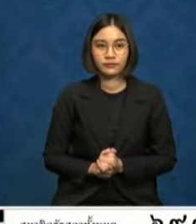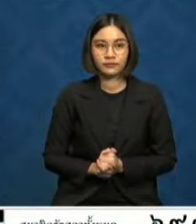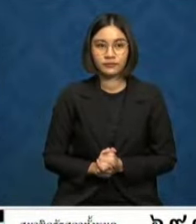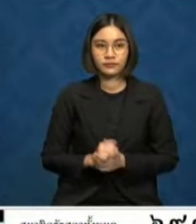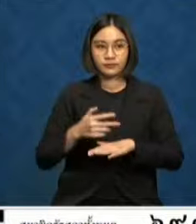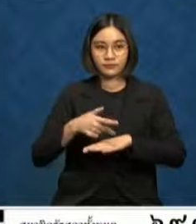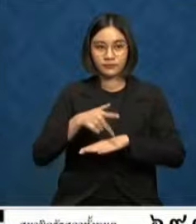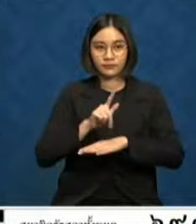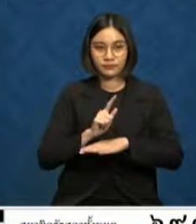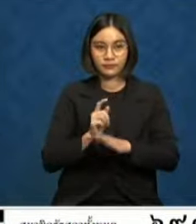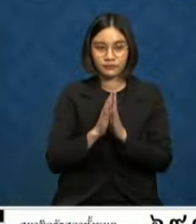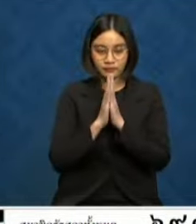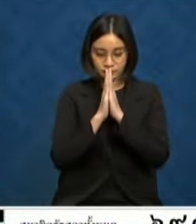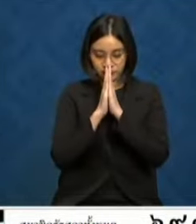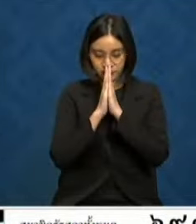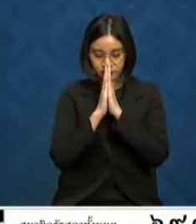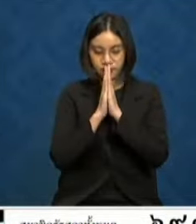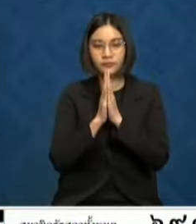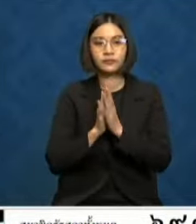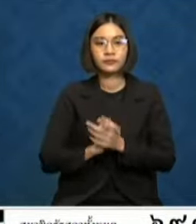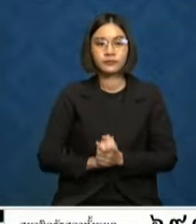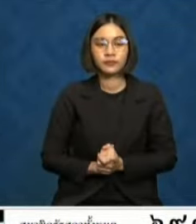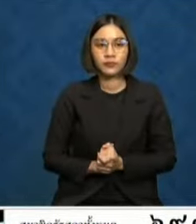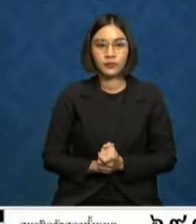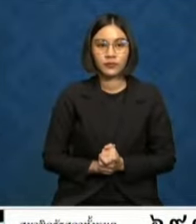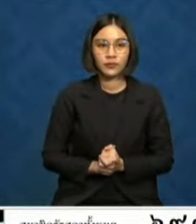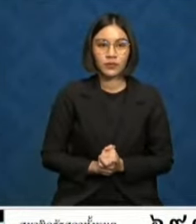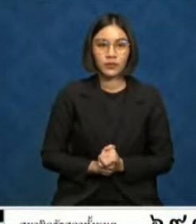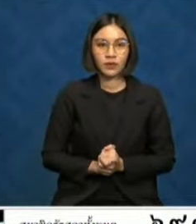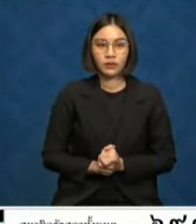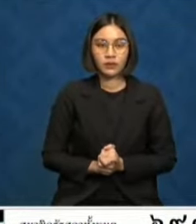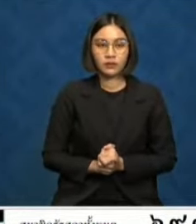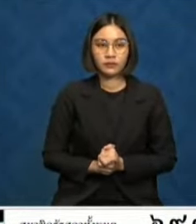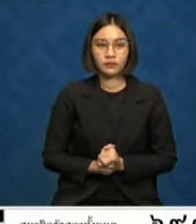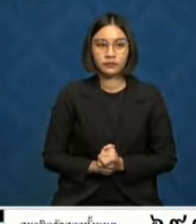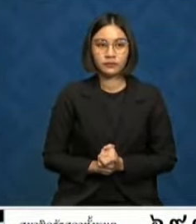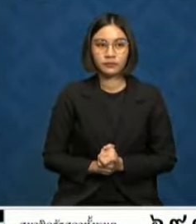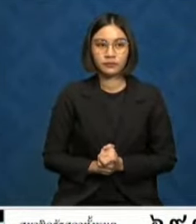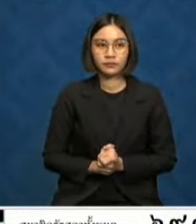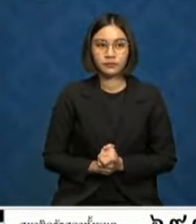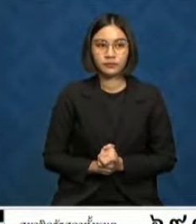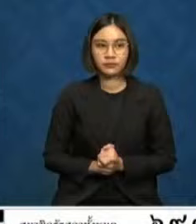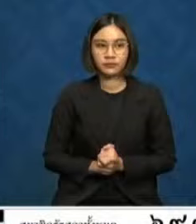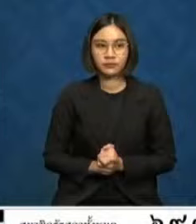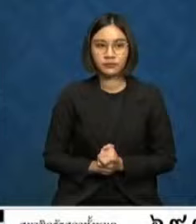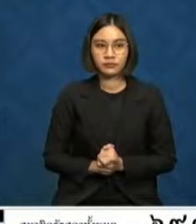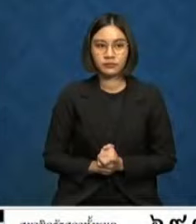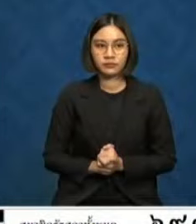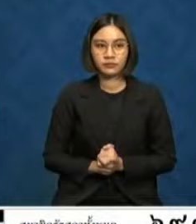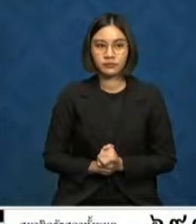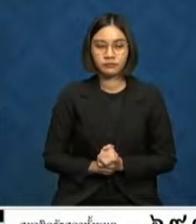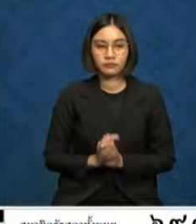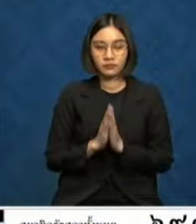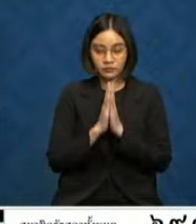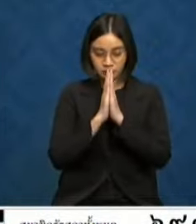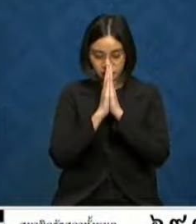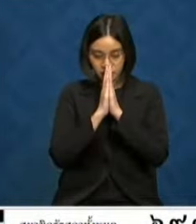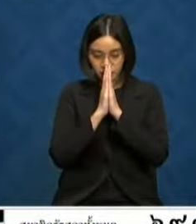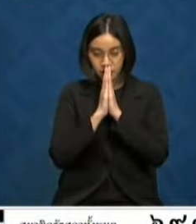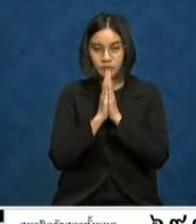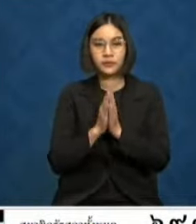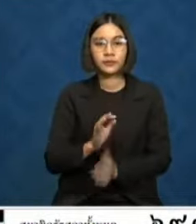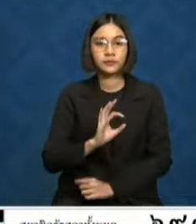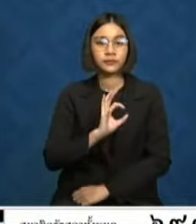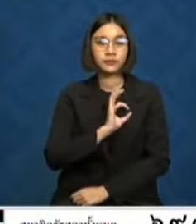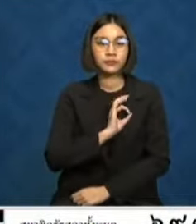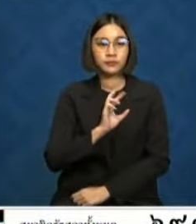กราบเรียนท่านประธานสภาที่เคารพและกราบเรียนท่านสมาชิก